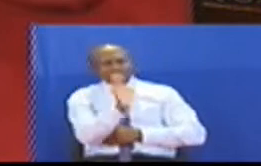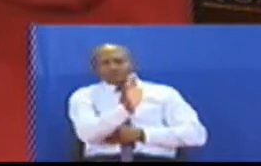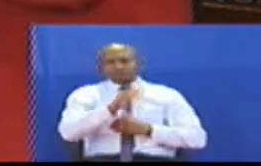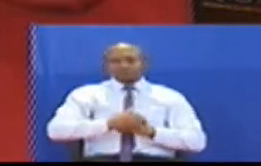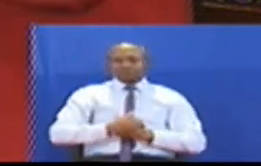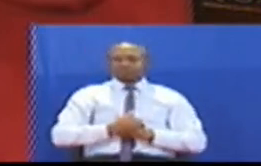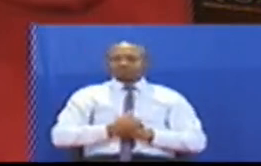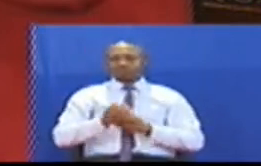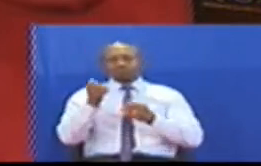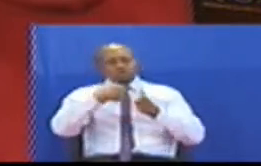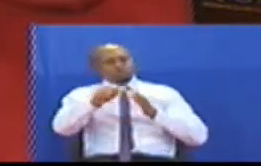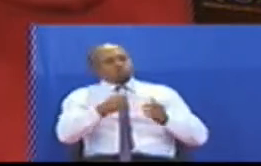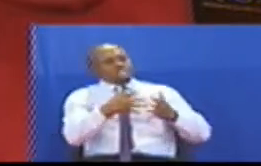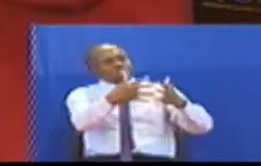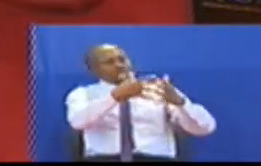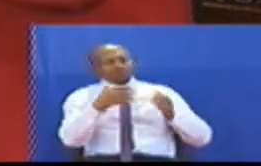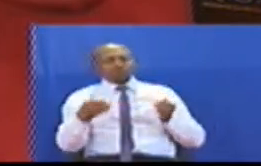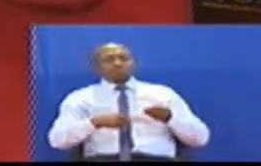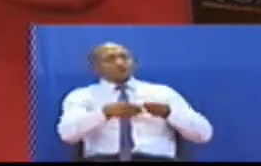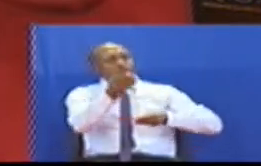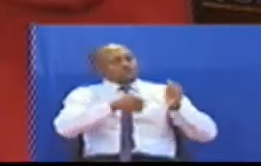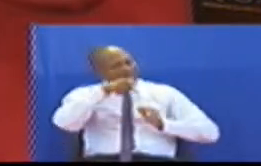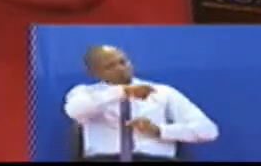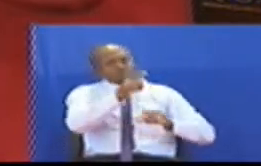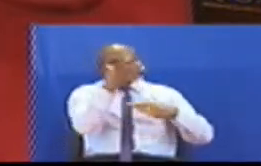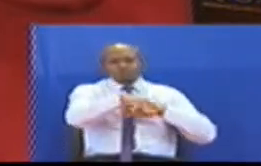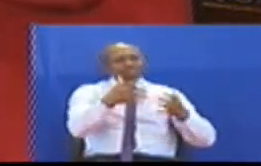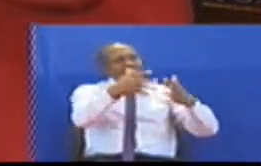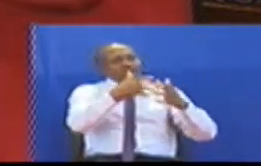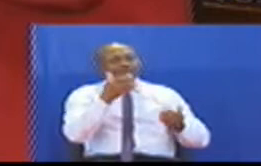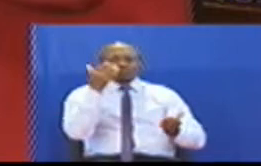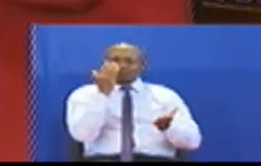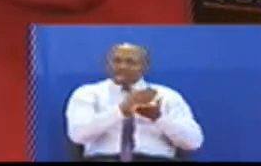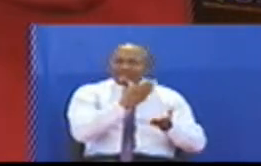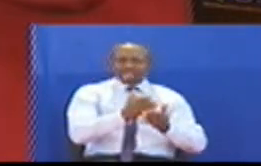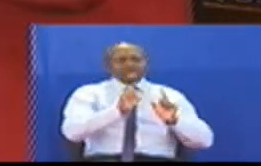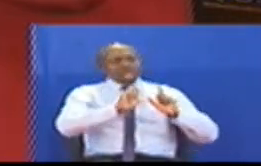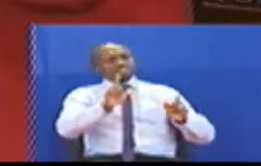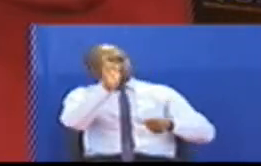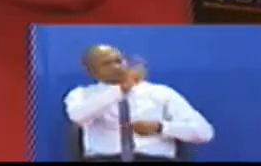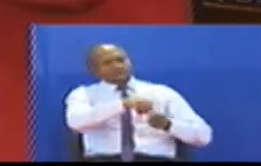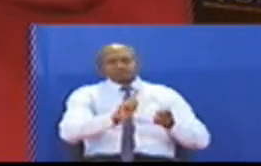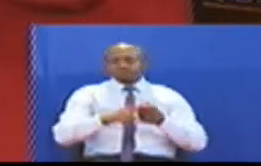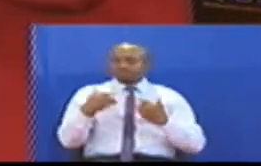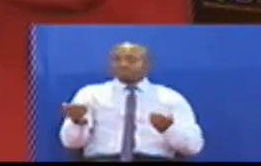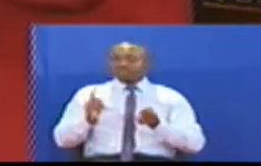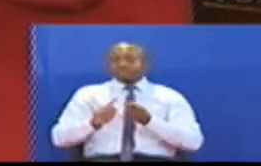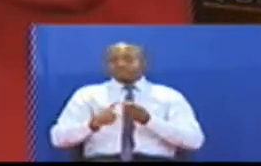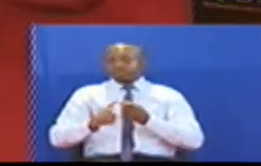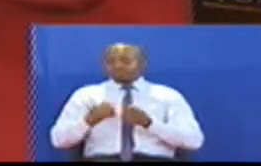walizonunua nyavu madukani, ambako maduka hayo yanauza nyavu halali na leseni wanazo. Mimi hapa Mheshimiwa Spika, nilikuwa nataka